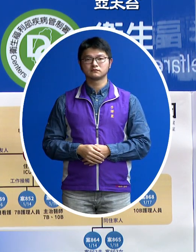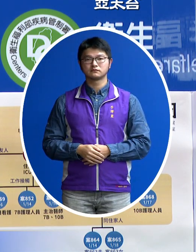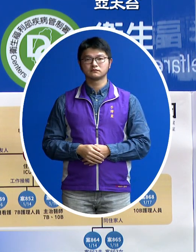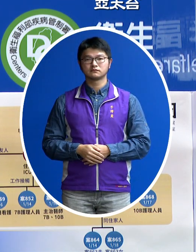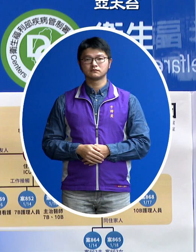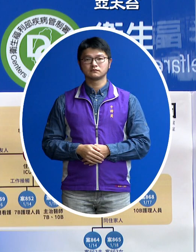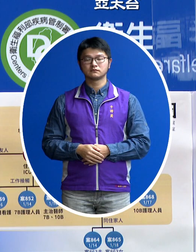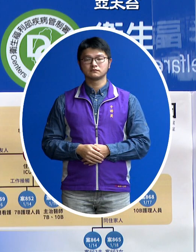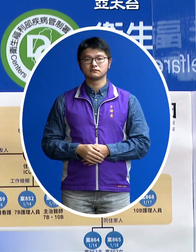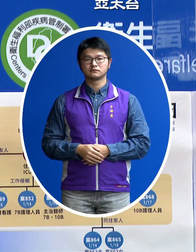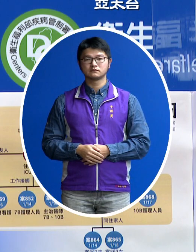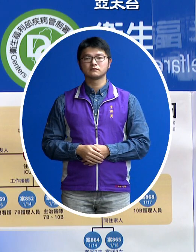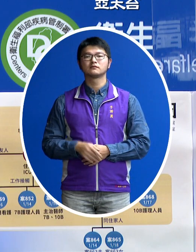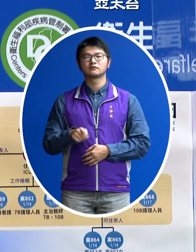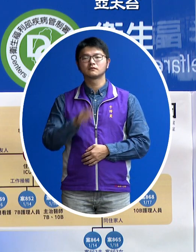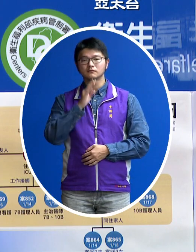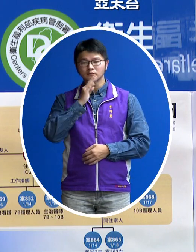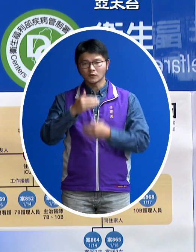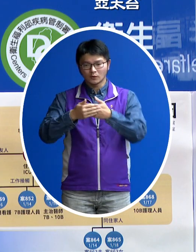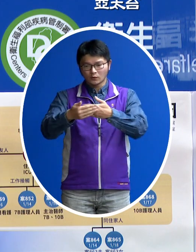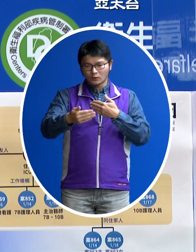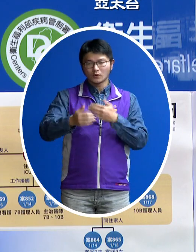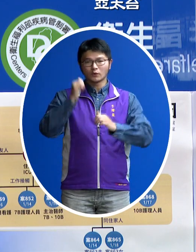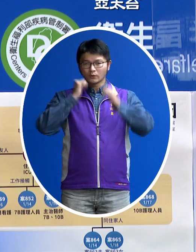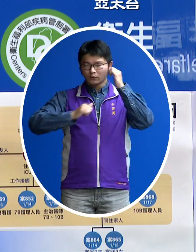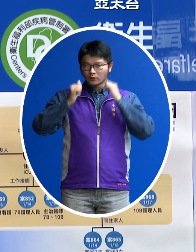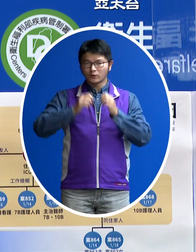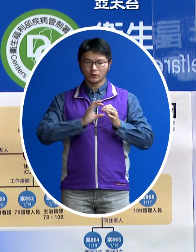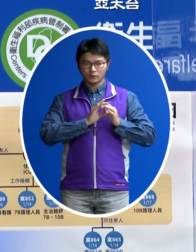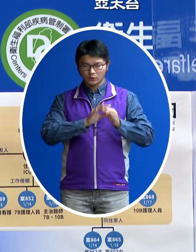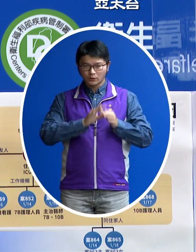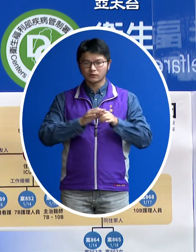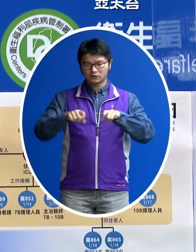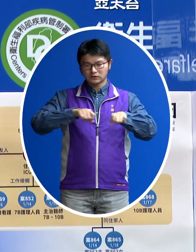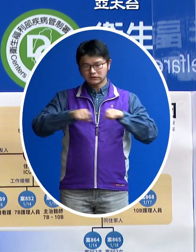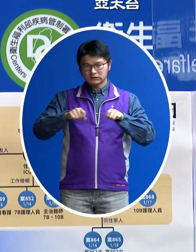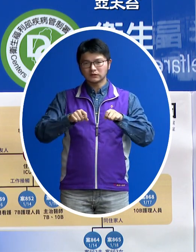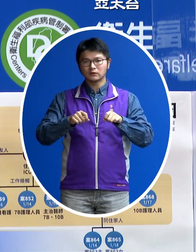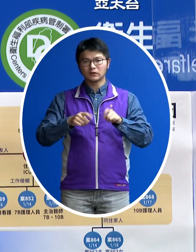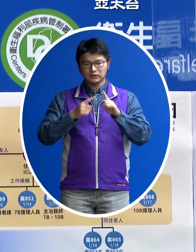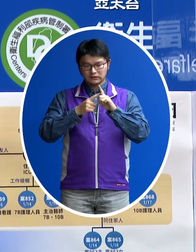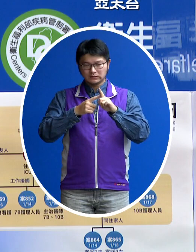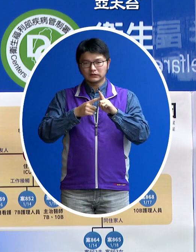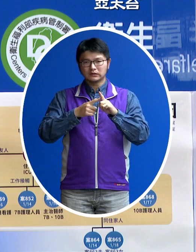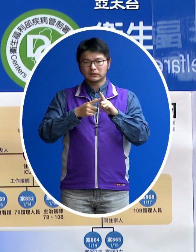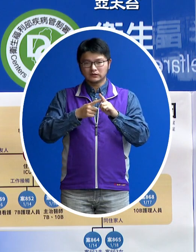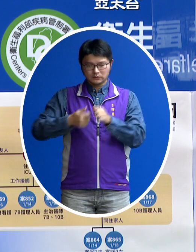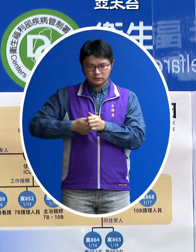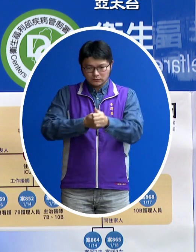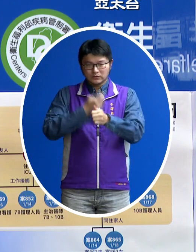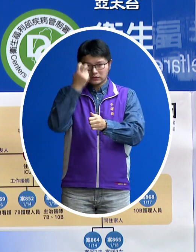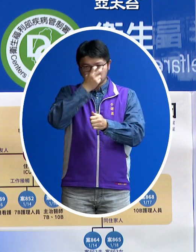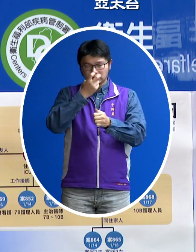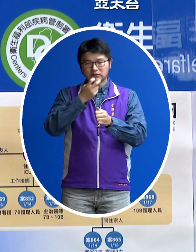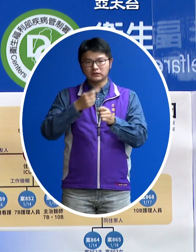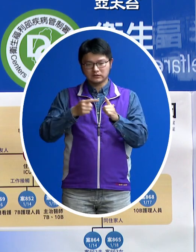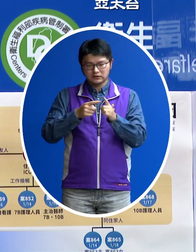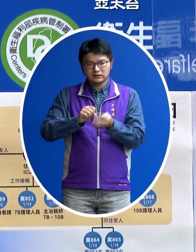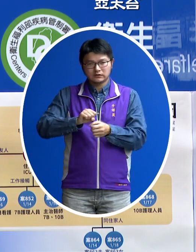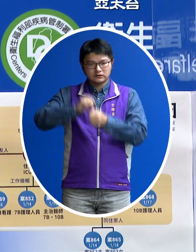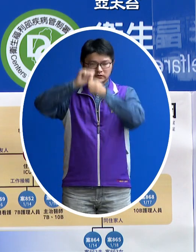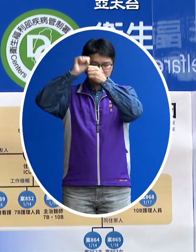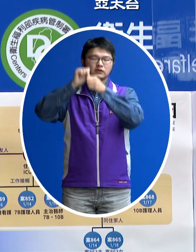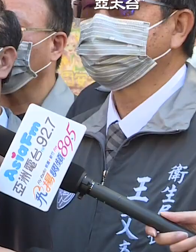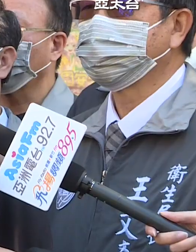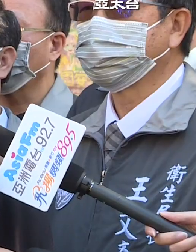关的哈回溯关怀计划哈，那所以在这几天哈那。就是能够隔离的会